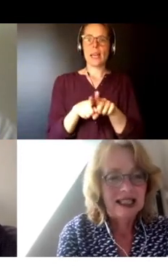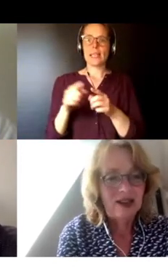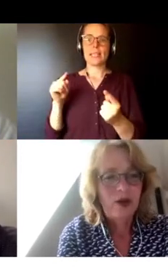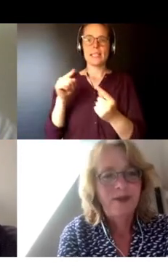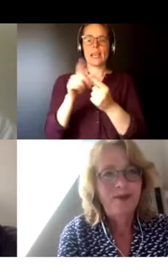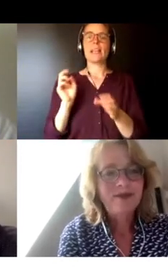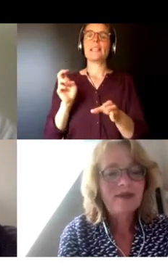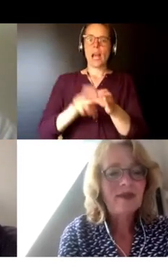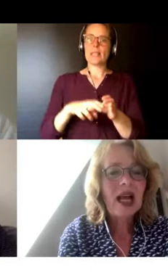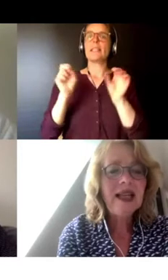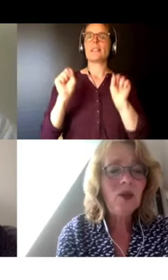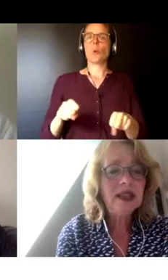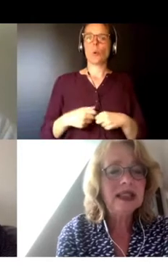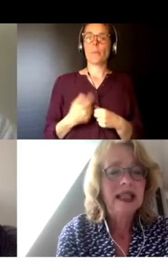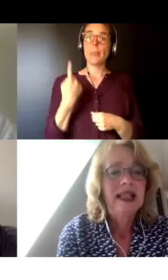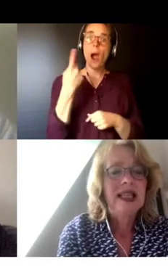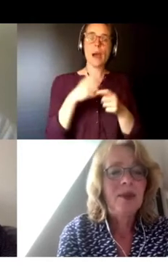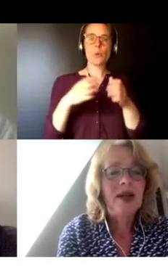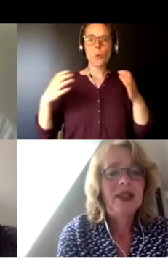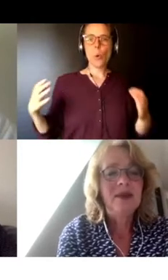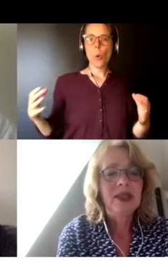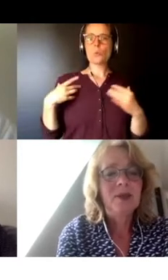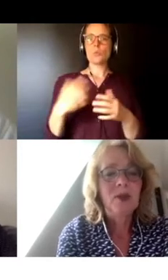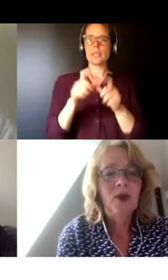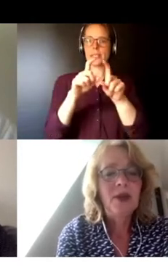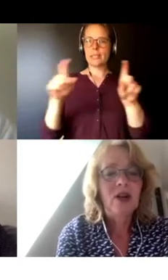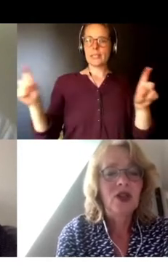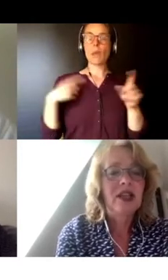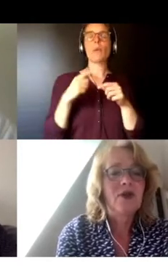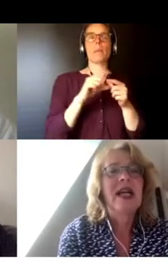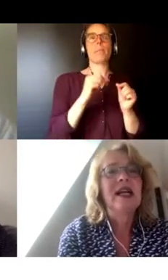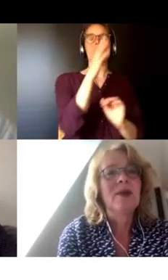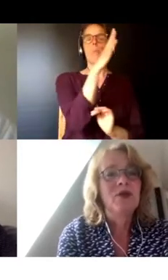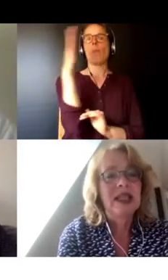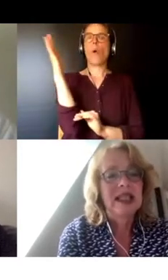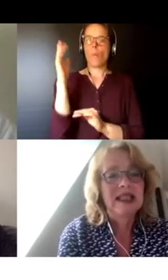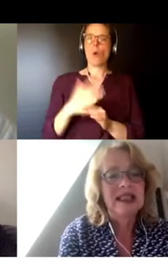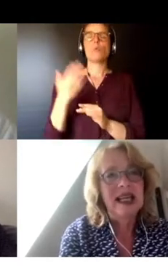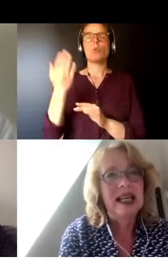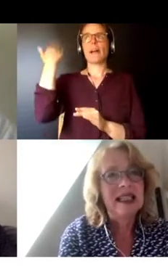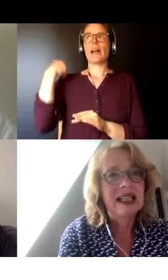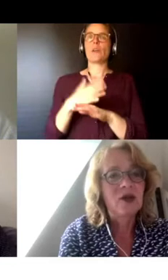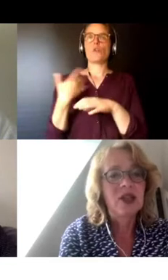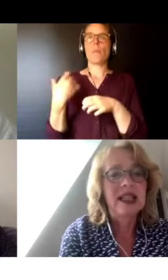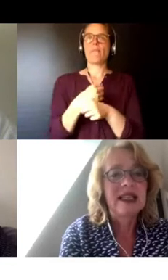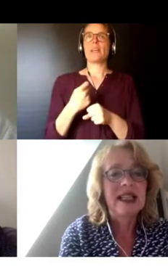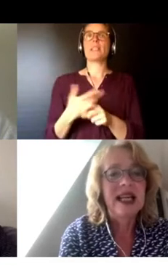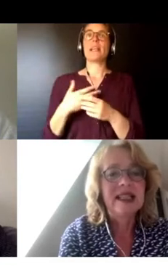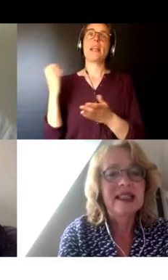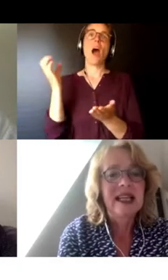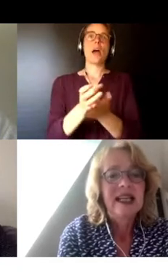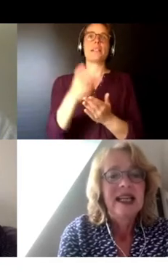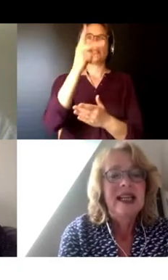sich einsetzen können. Ein großes Thema, mit dem sich Bits und Bäume ja auch schon in der Vergangenheit befasst hat, ist der Einsatz